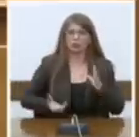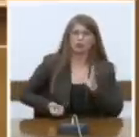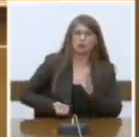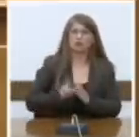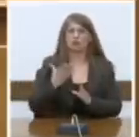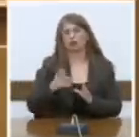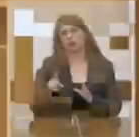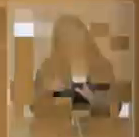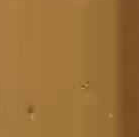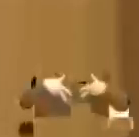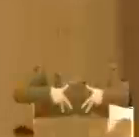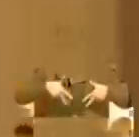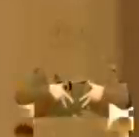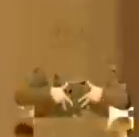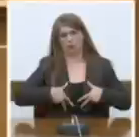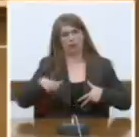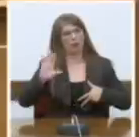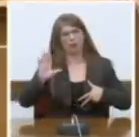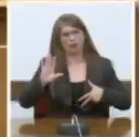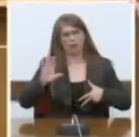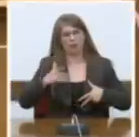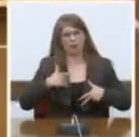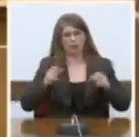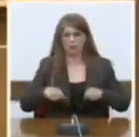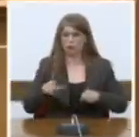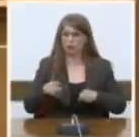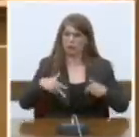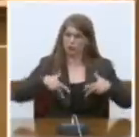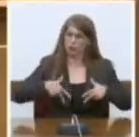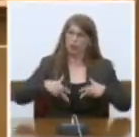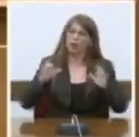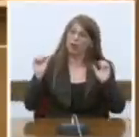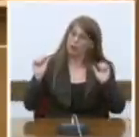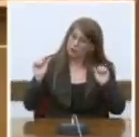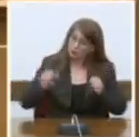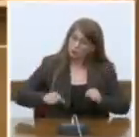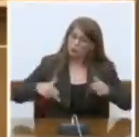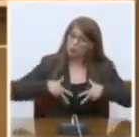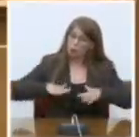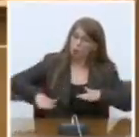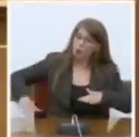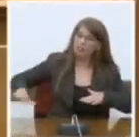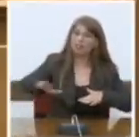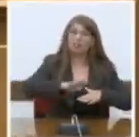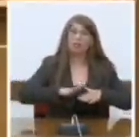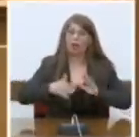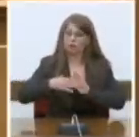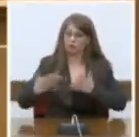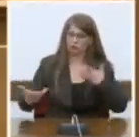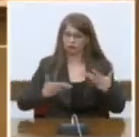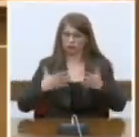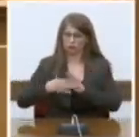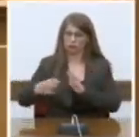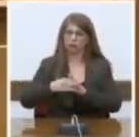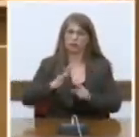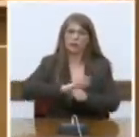πολιτεία. Δεν είμαστε υπέρ του κράτους. Είμαστε υπέρ της πολιτείας, της σύγχρονης, στελεχωμένης και